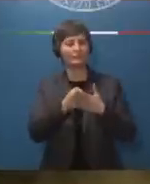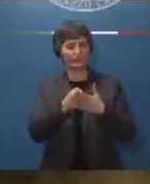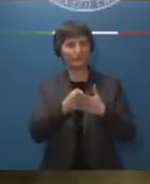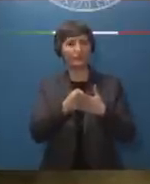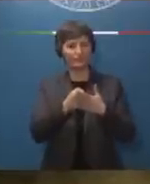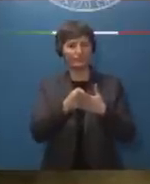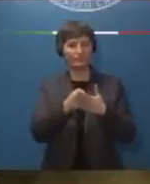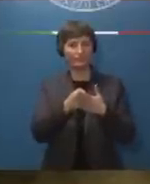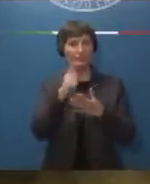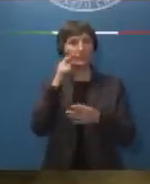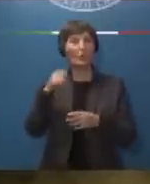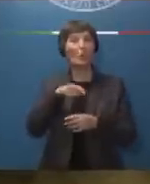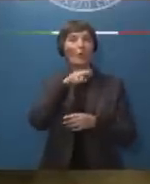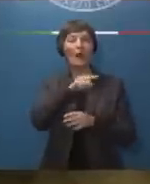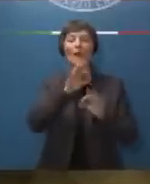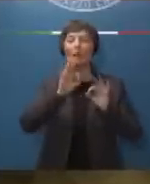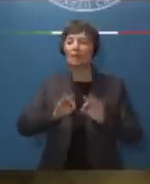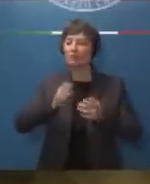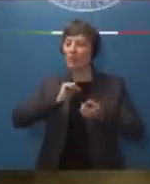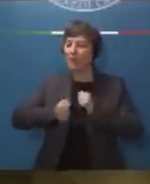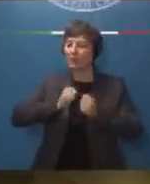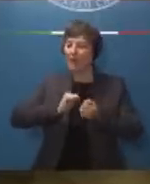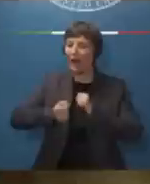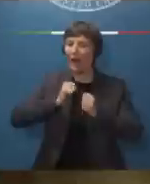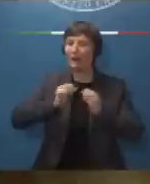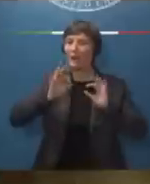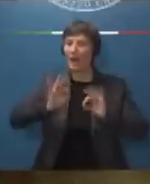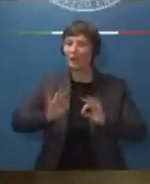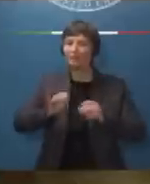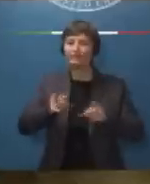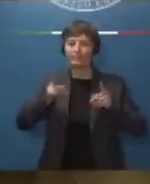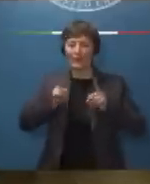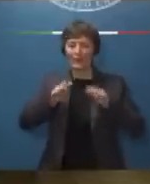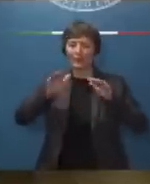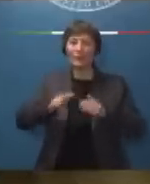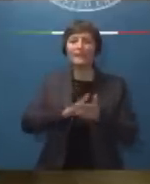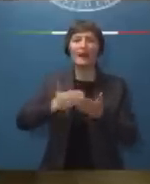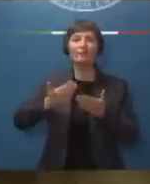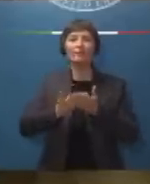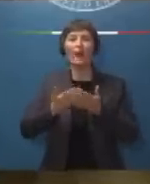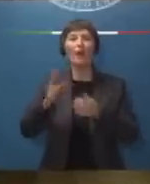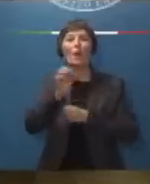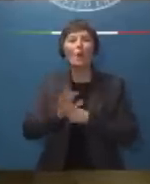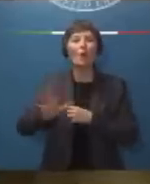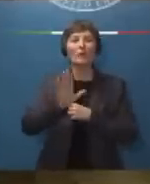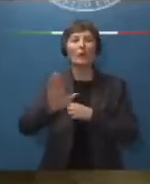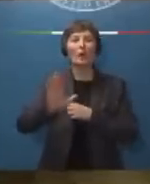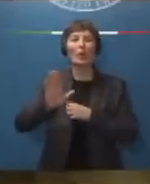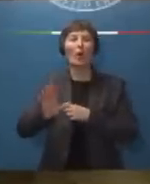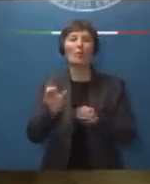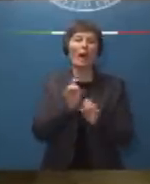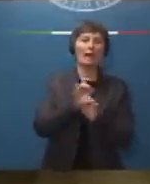l'Ucraina sta combattendo una dura Battaglia per la difesa dei valori europei di libertà e di democrazia è un avamposto della